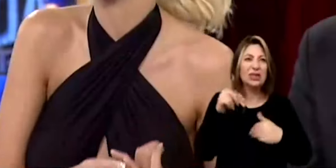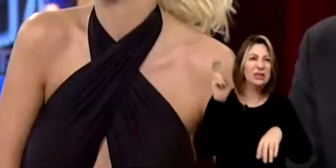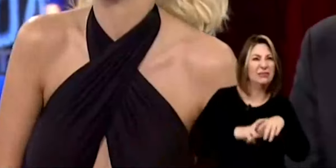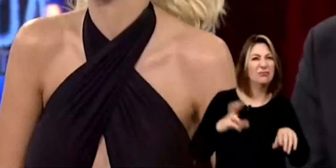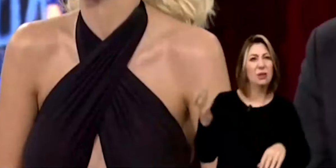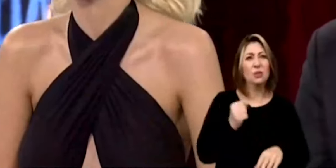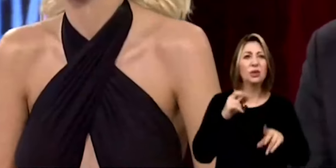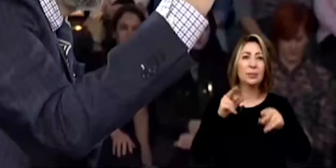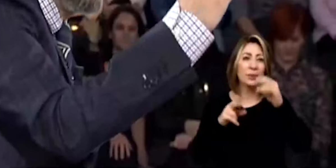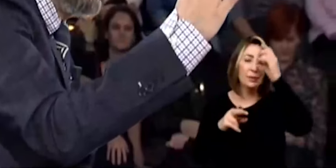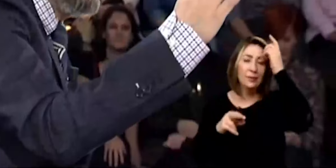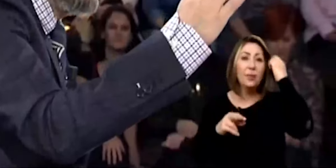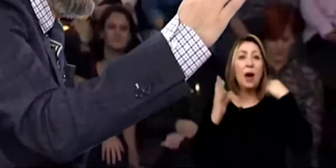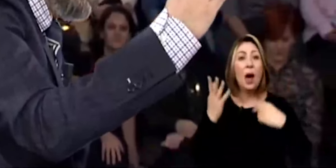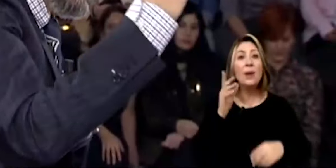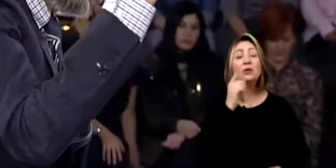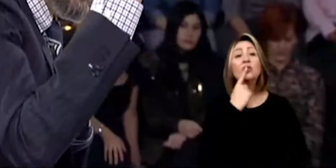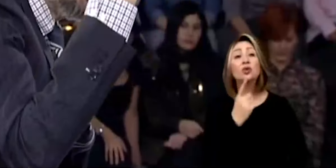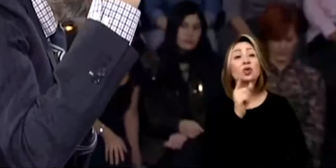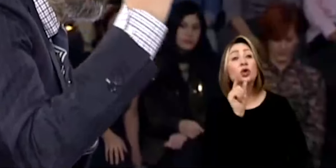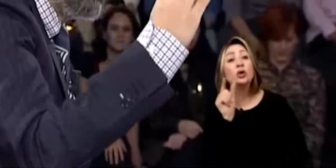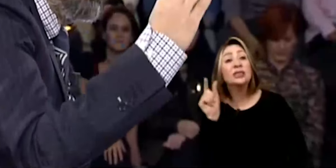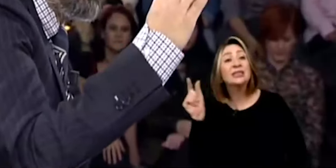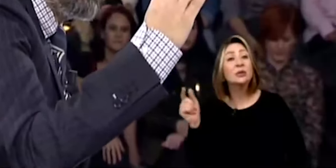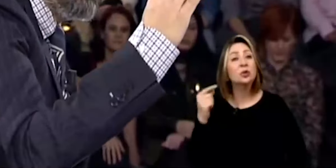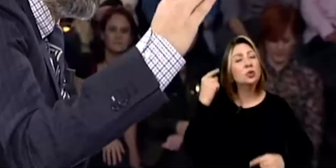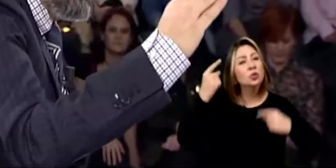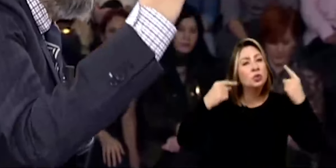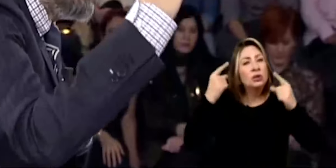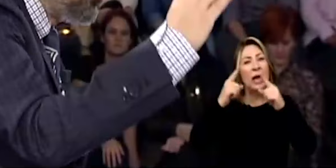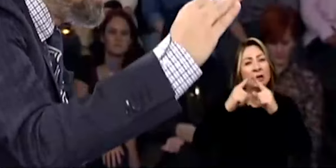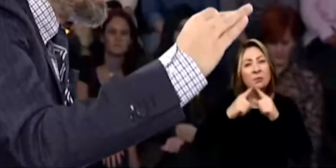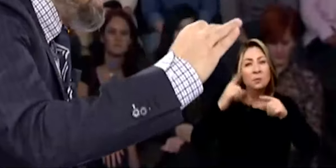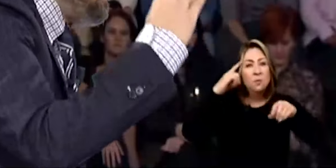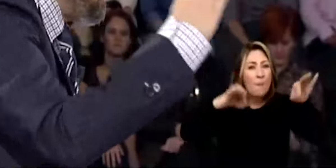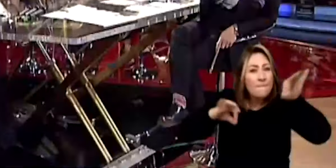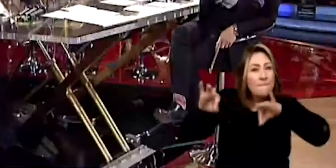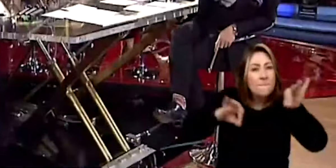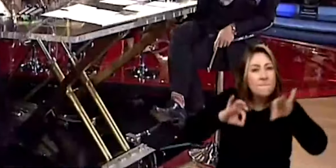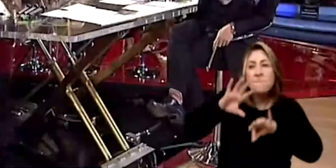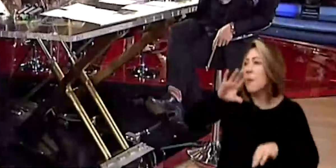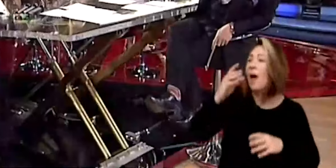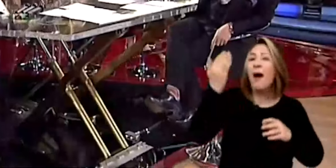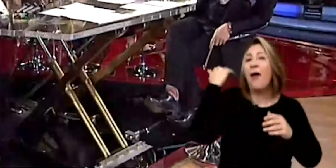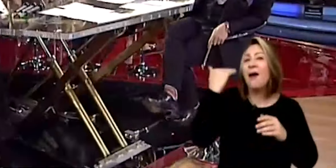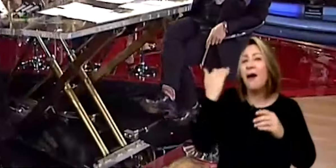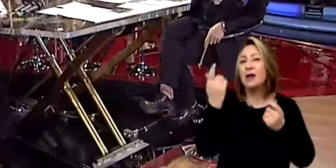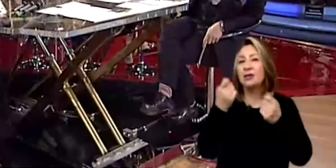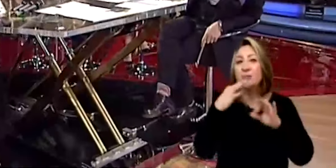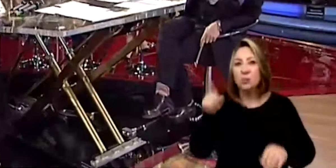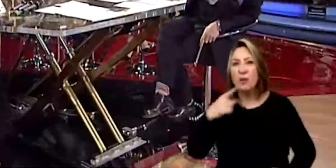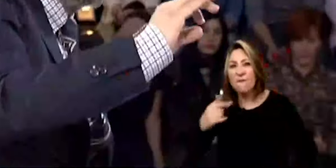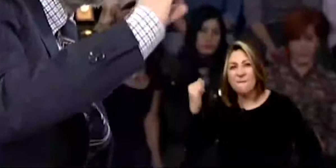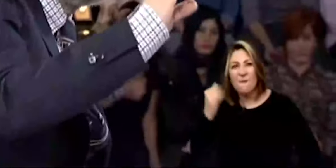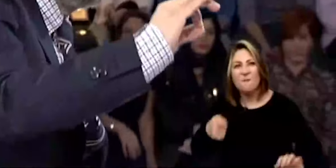hıncımızı alıyorduk daha doğrusu. Ama sözlerinizi sanki düşünmüşsünüz ve kulisten getirip şimdi ona